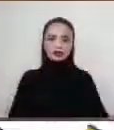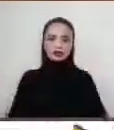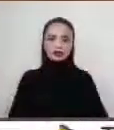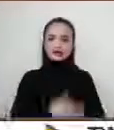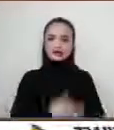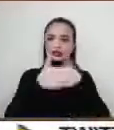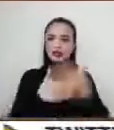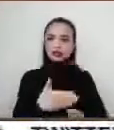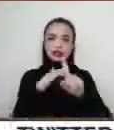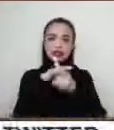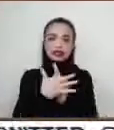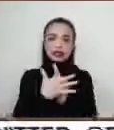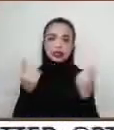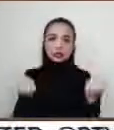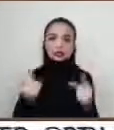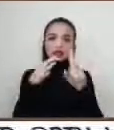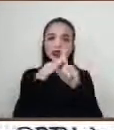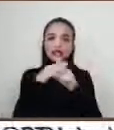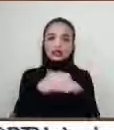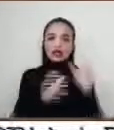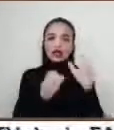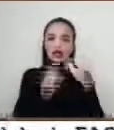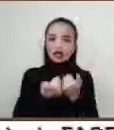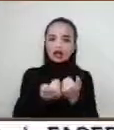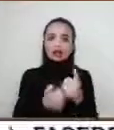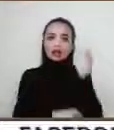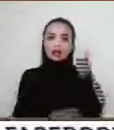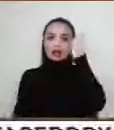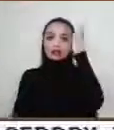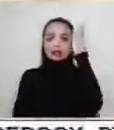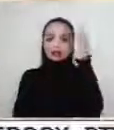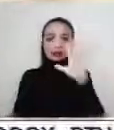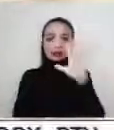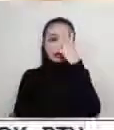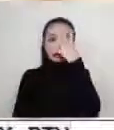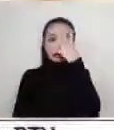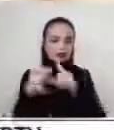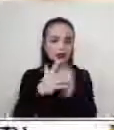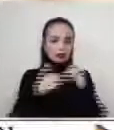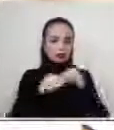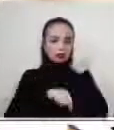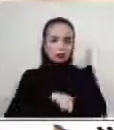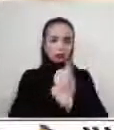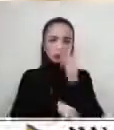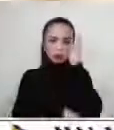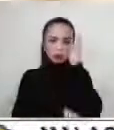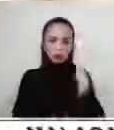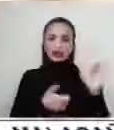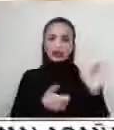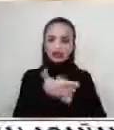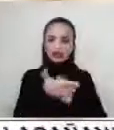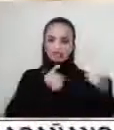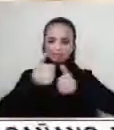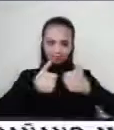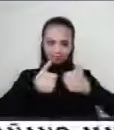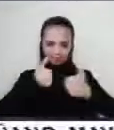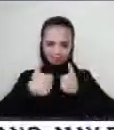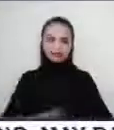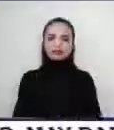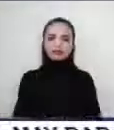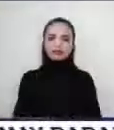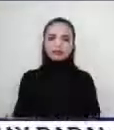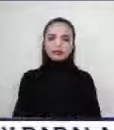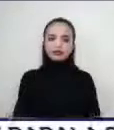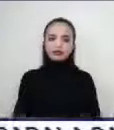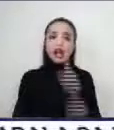Napabilang si Love Marie ang Pauco Escudero o Heart Evangelista sa top 10 most fashionable influencer ng